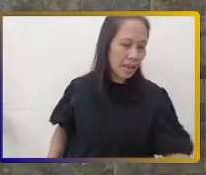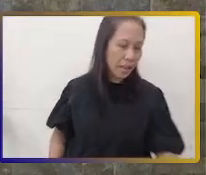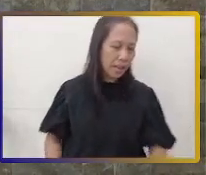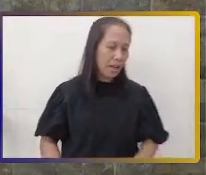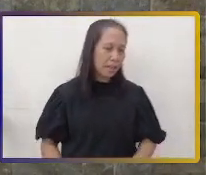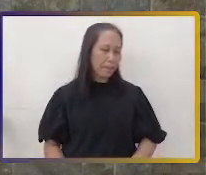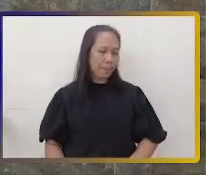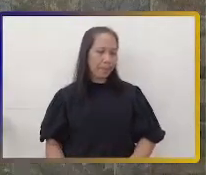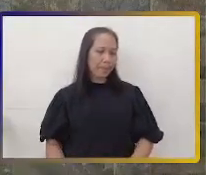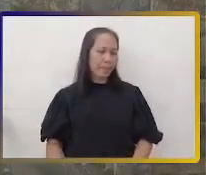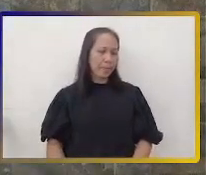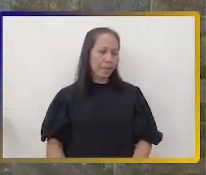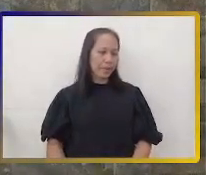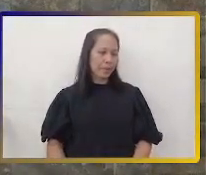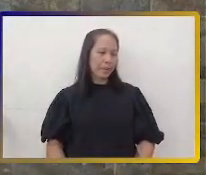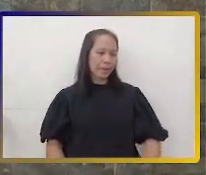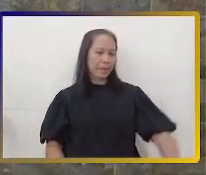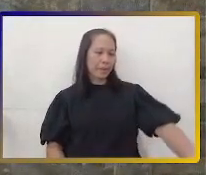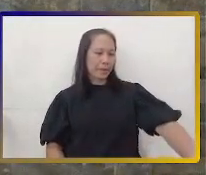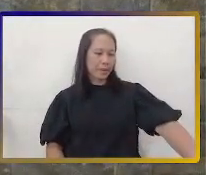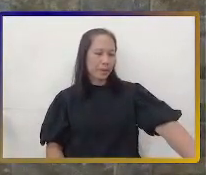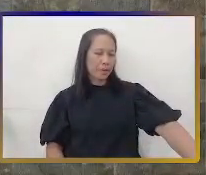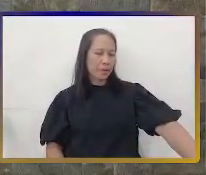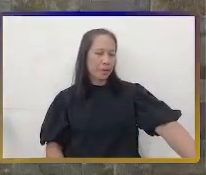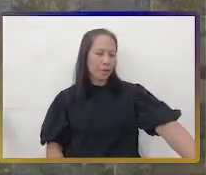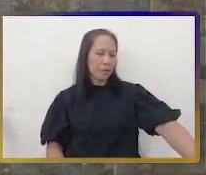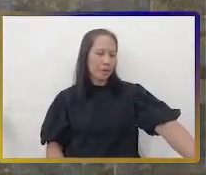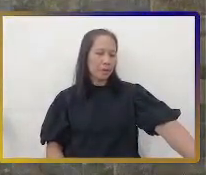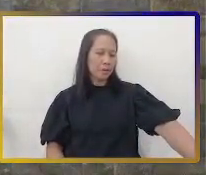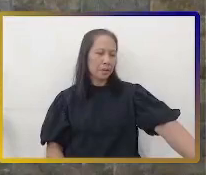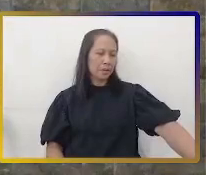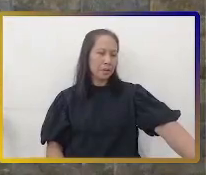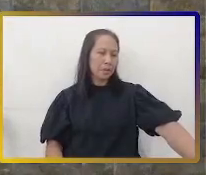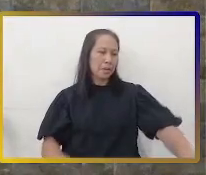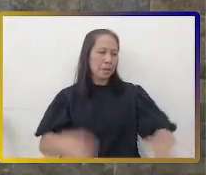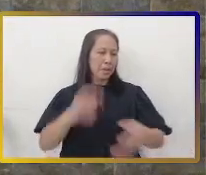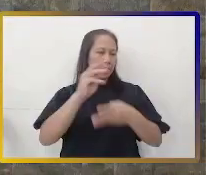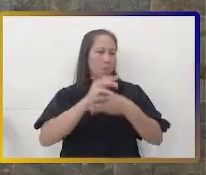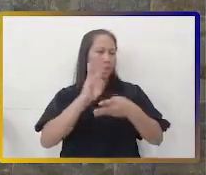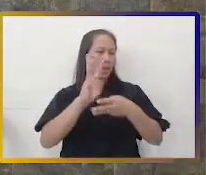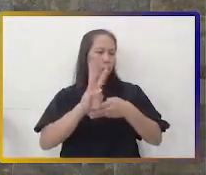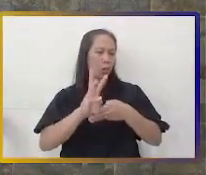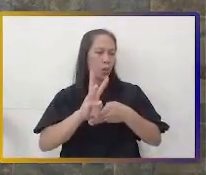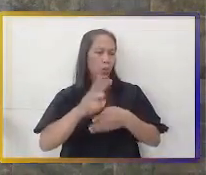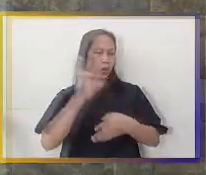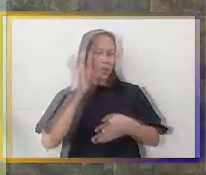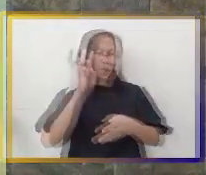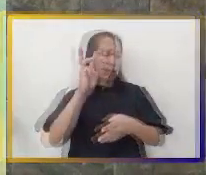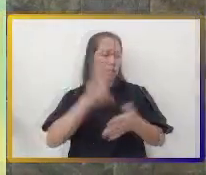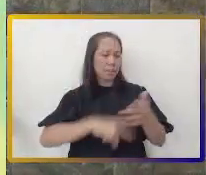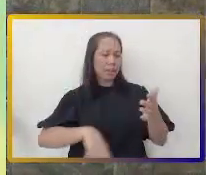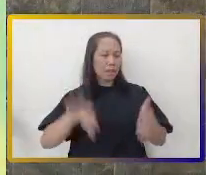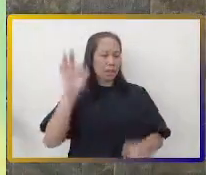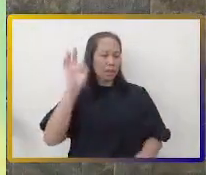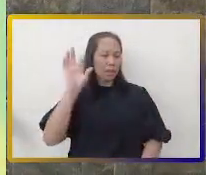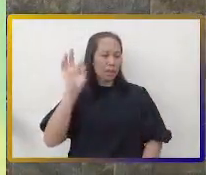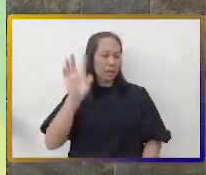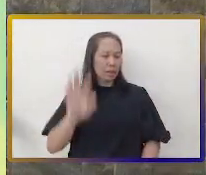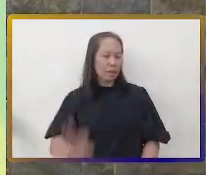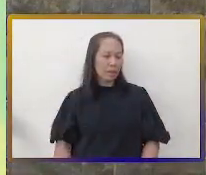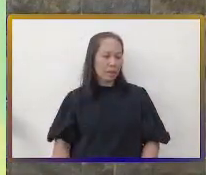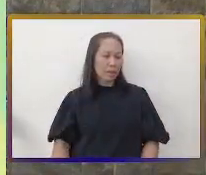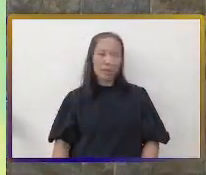Anong ipin picture out po niyan you see in verse number 19 lay not up for yourselves